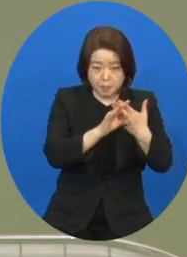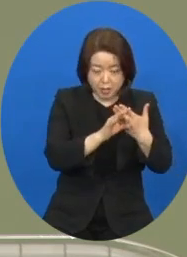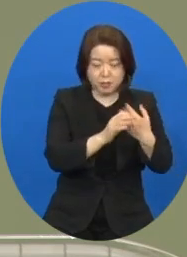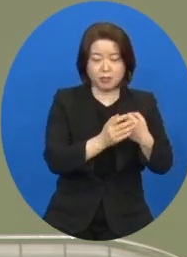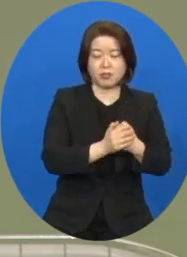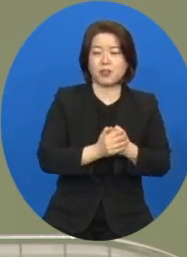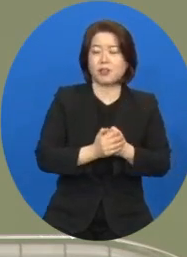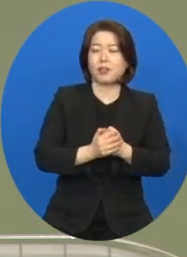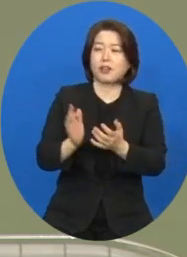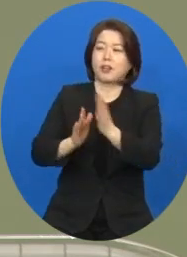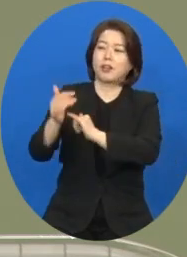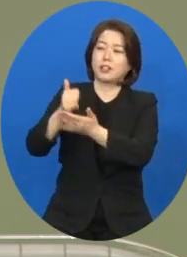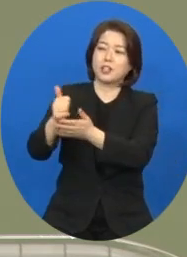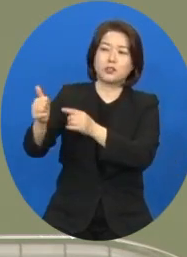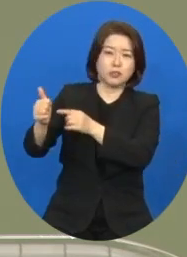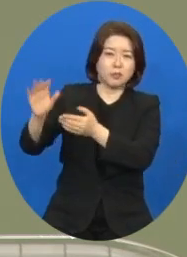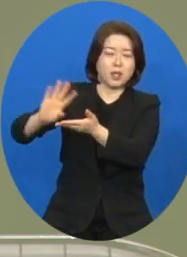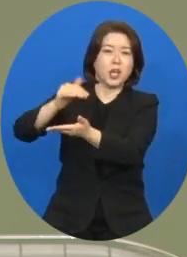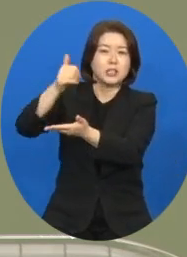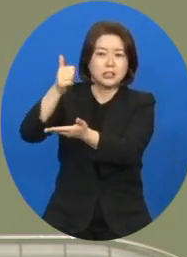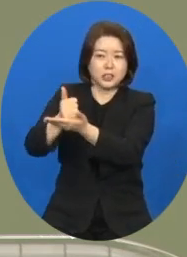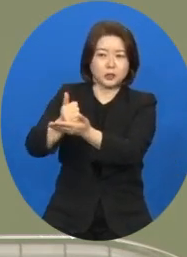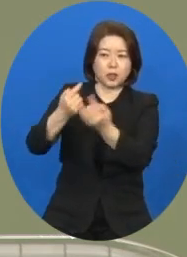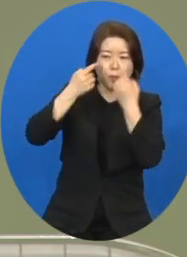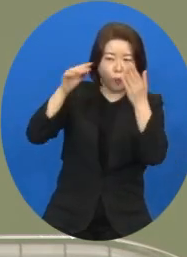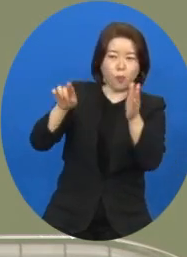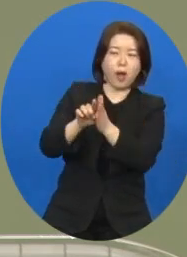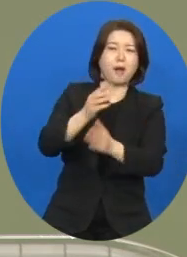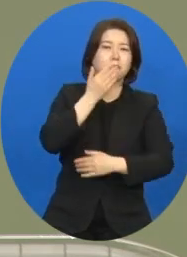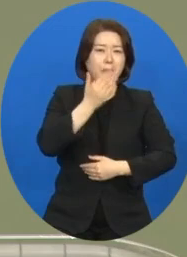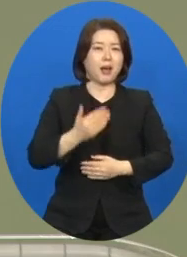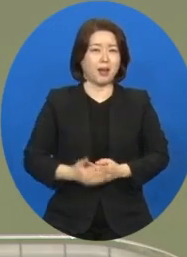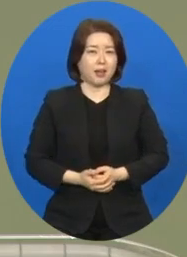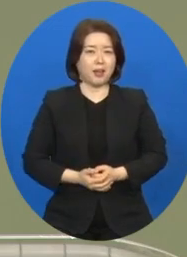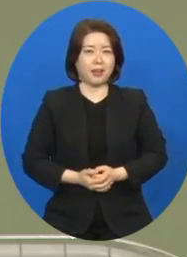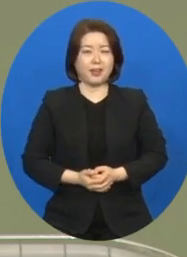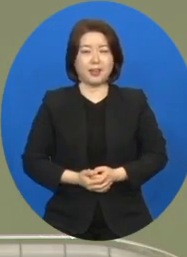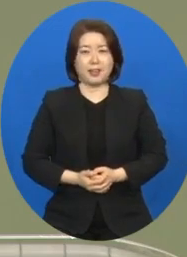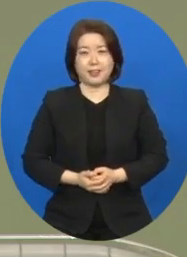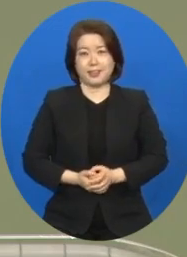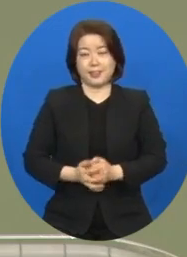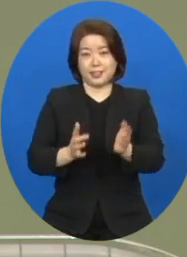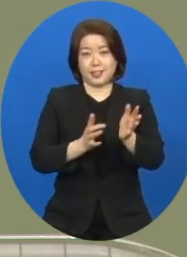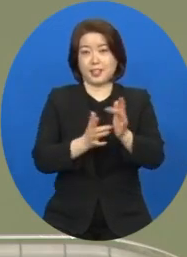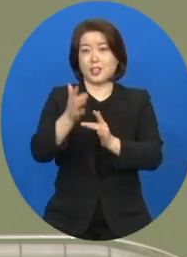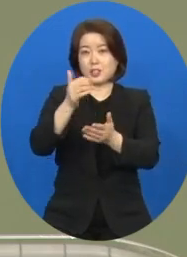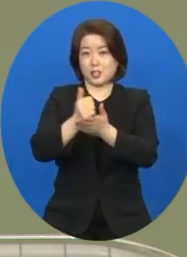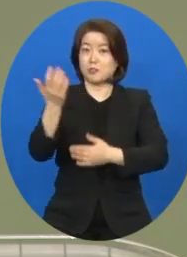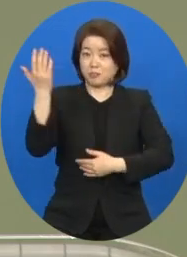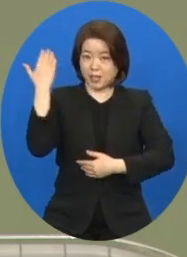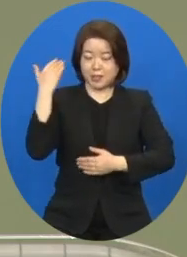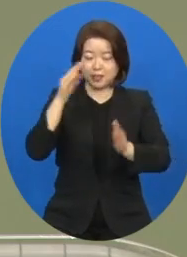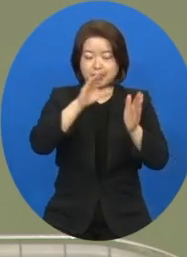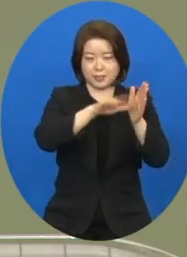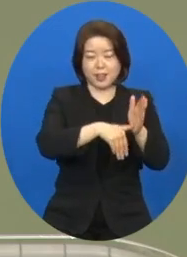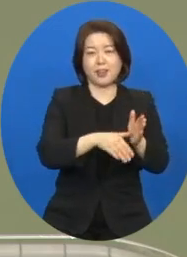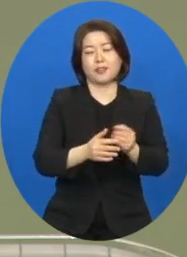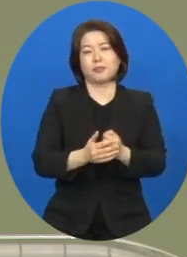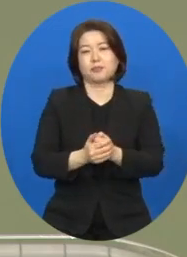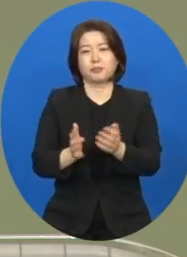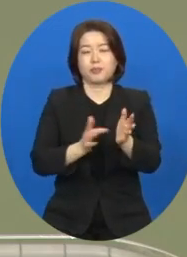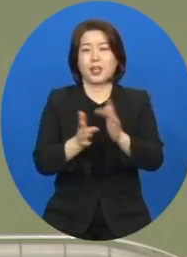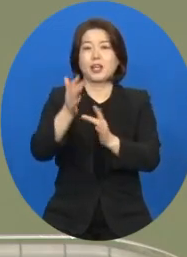예수님이 그리스도라는 것을 확신할 수 있었을 겁니다. 예수님 당시 때에